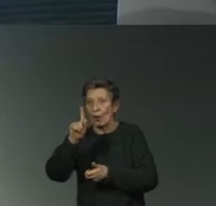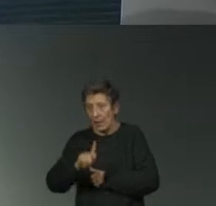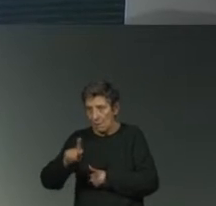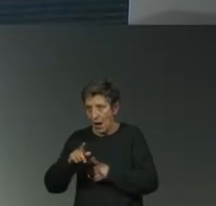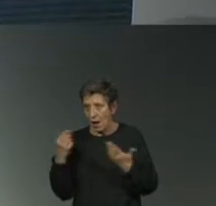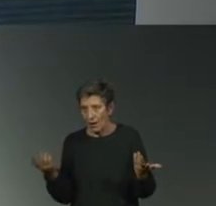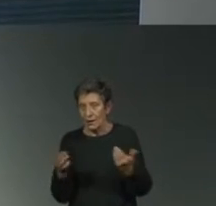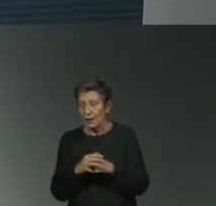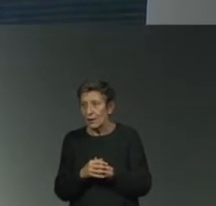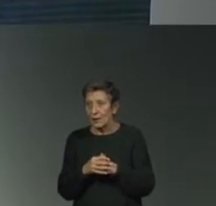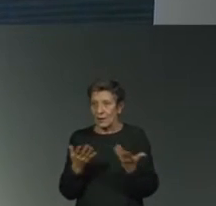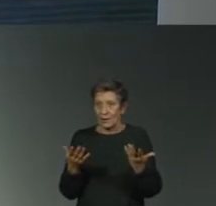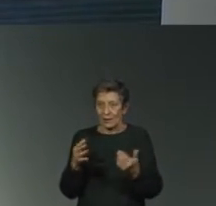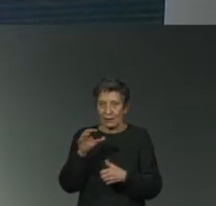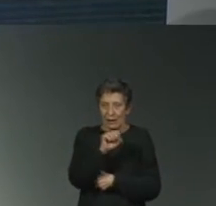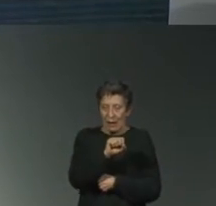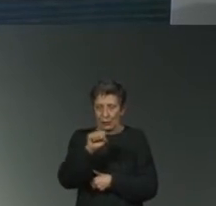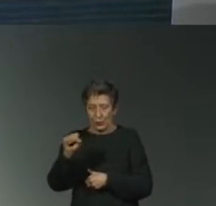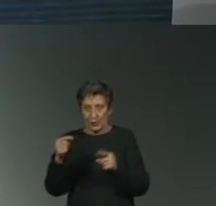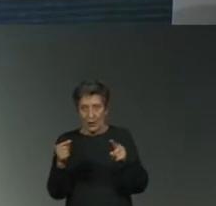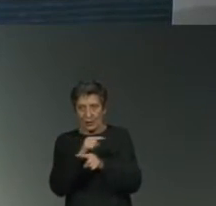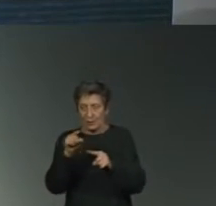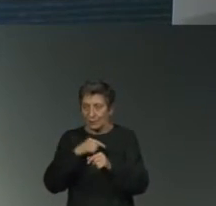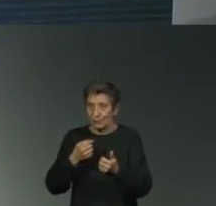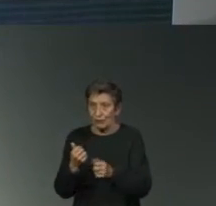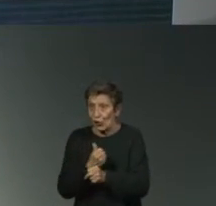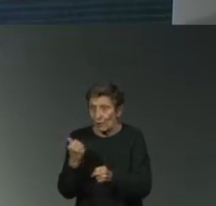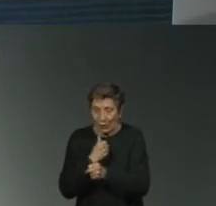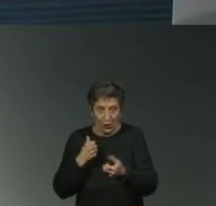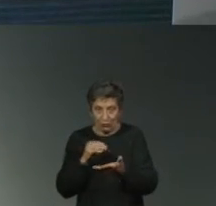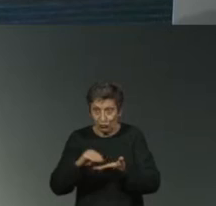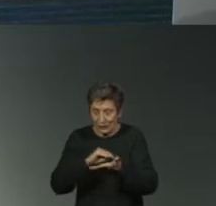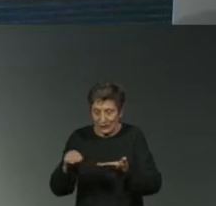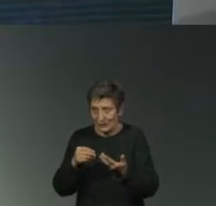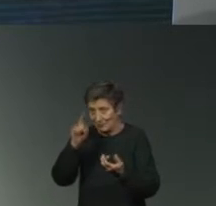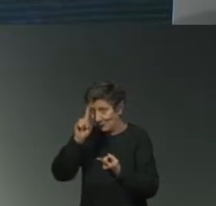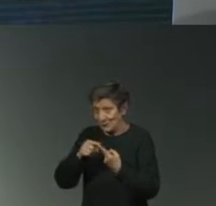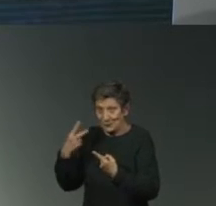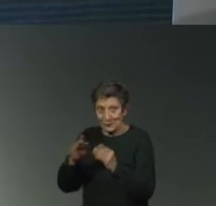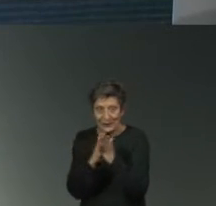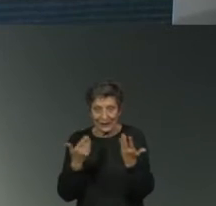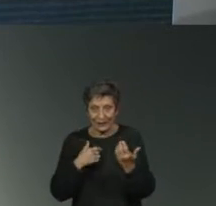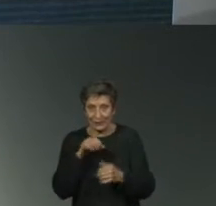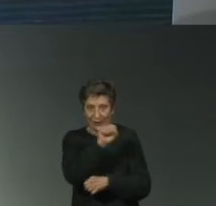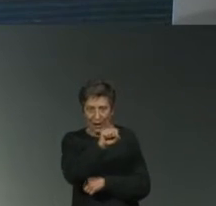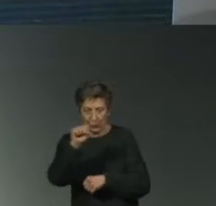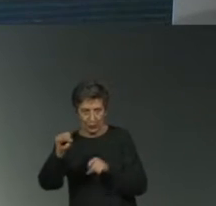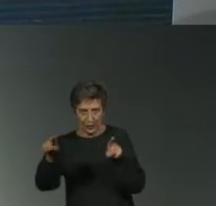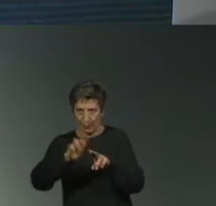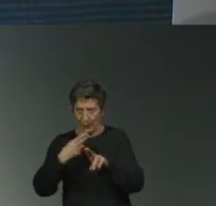l'écrivain? Je sais qu'à chaque fois que j'écrivais sur ce texte, je vérifiais. Donc tu me corriges si jamais je me